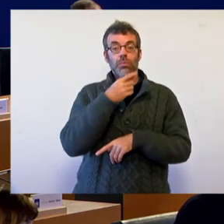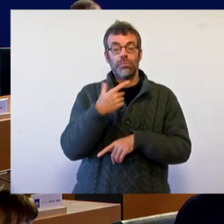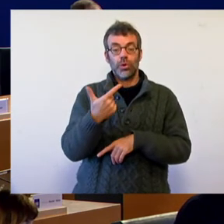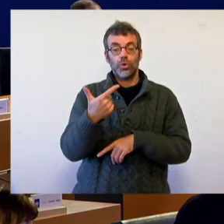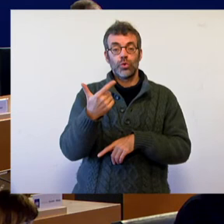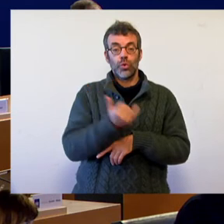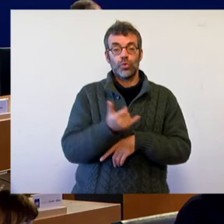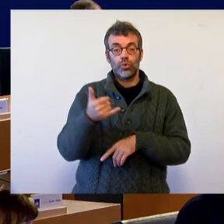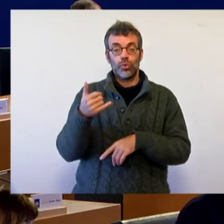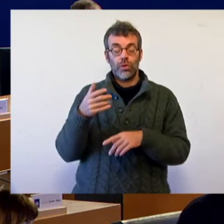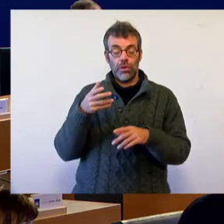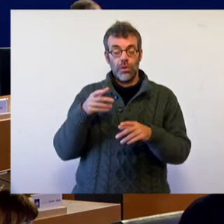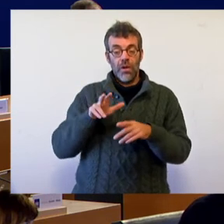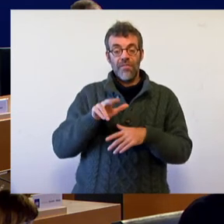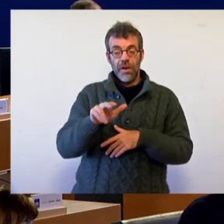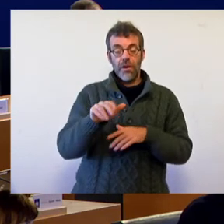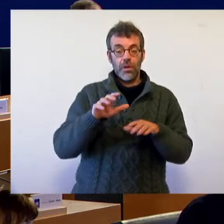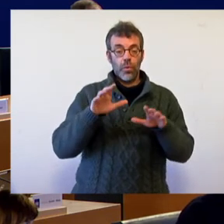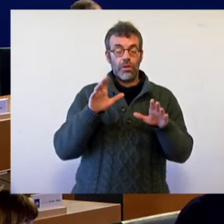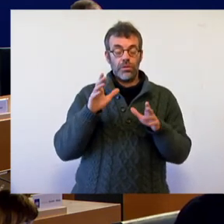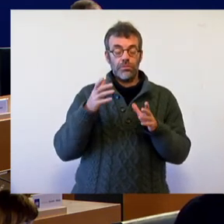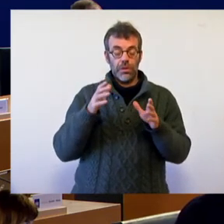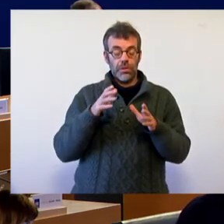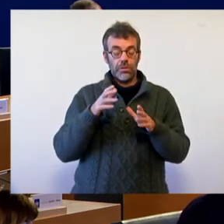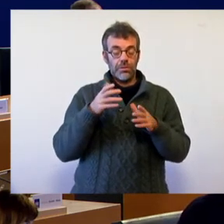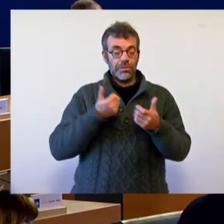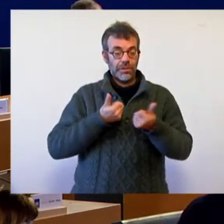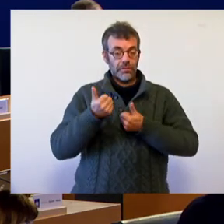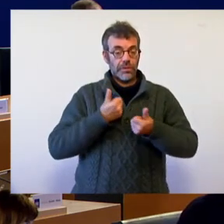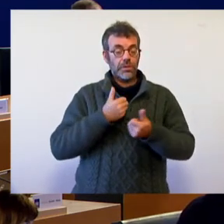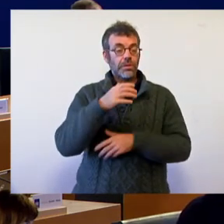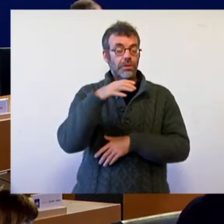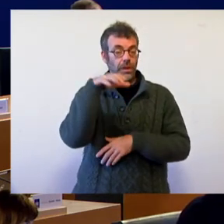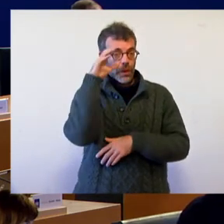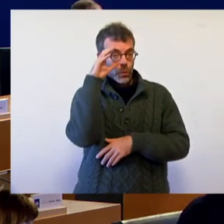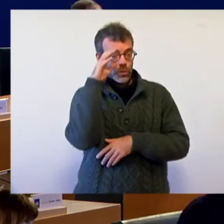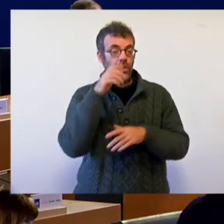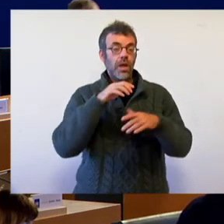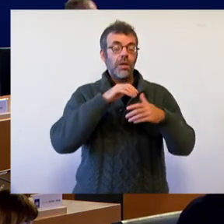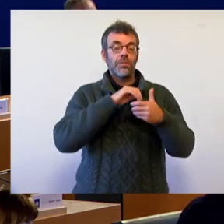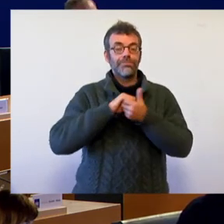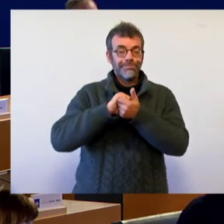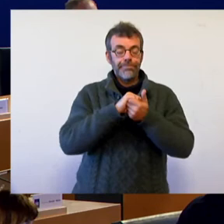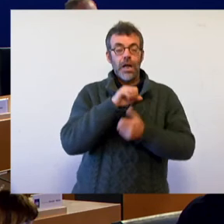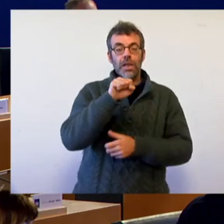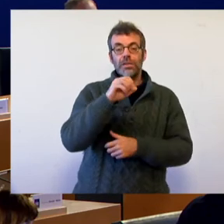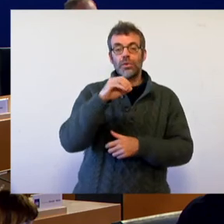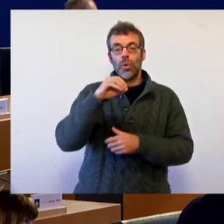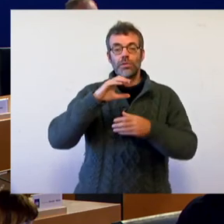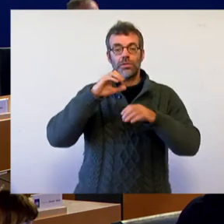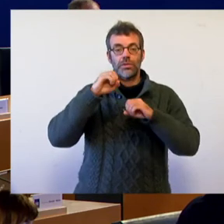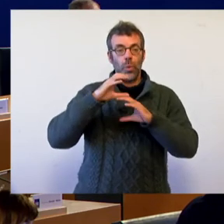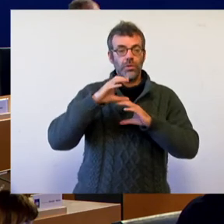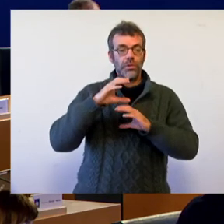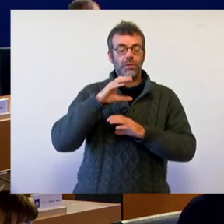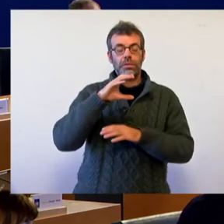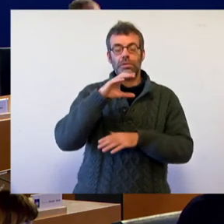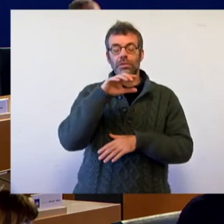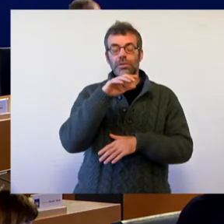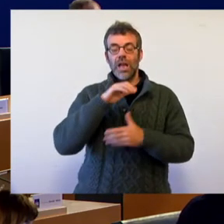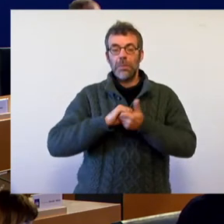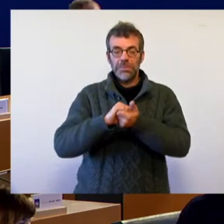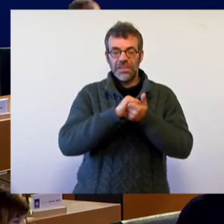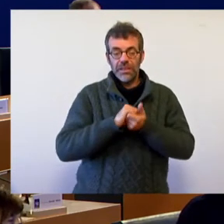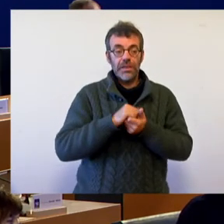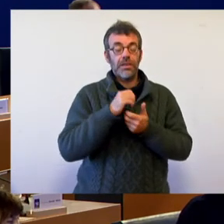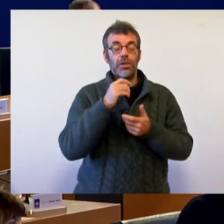cellule d'écoute avec nos partenaires du SDIS et de SOS Amitié pour répondre aux personnes, aux Montpelliérains qui se sentiront seuls ce soir-là et avec